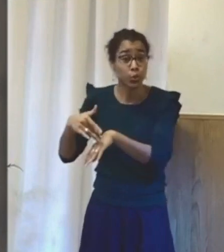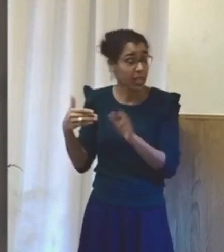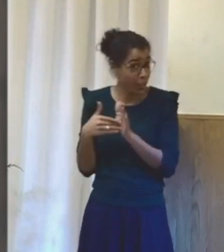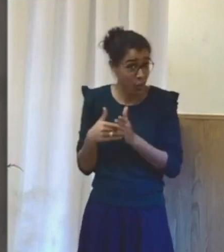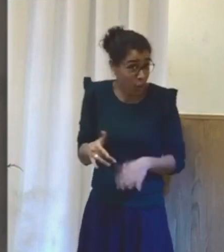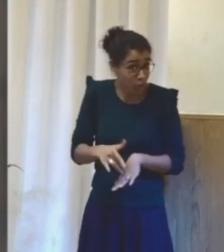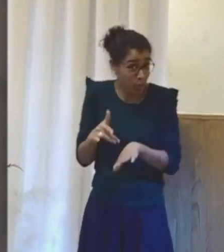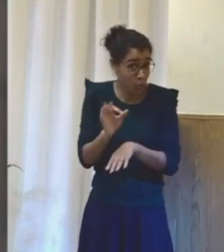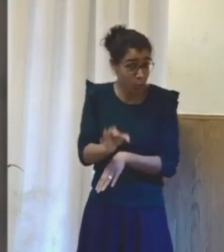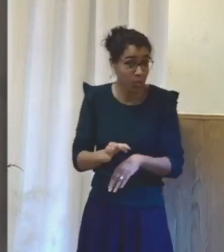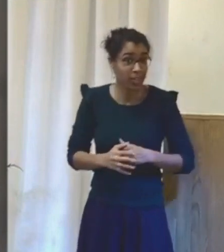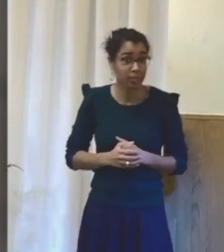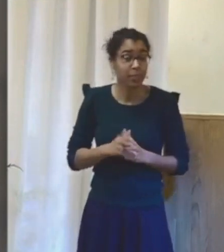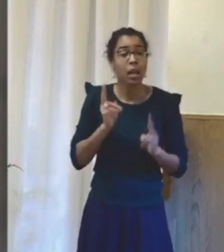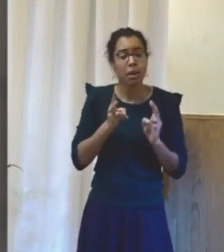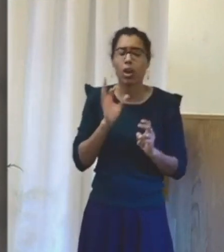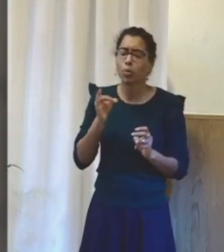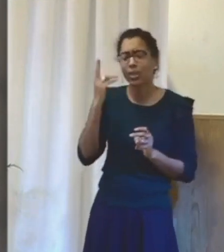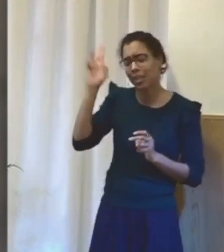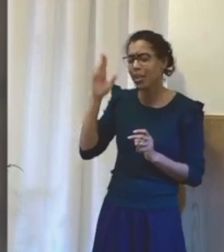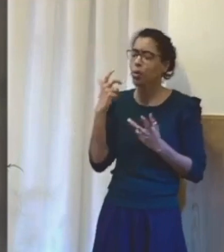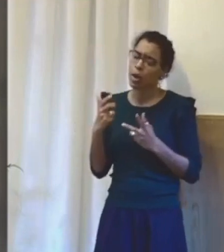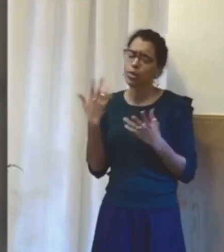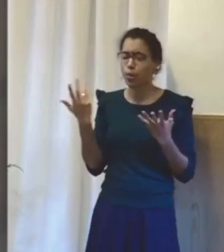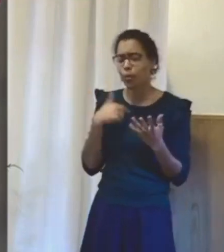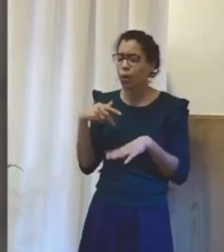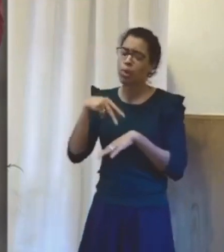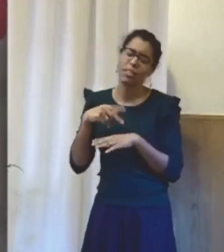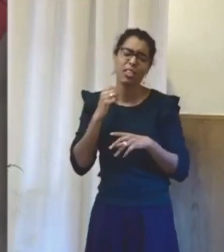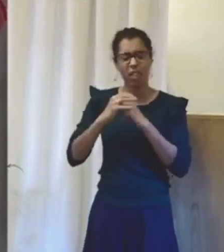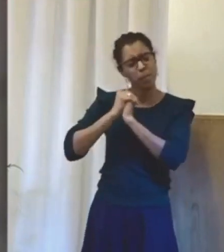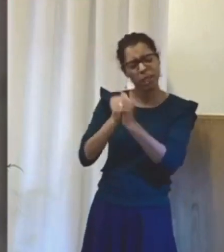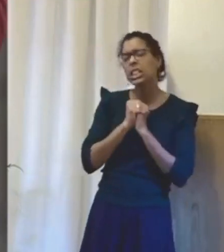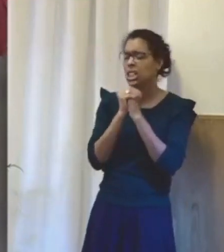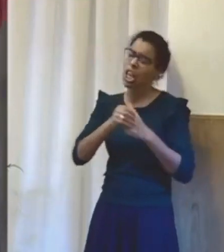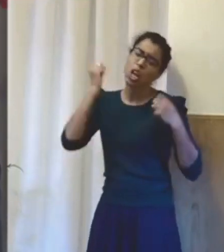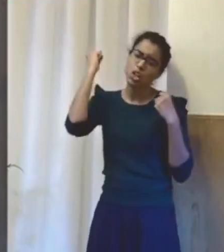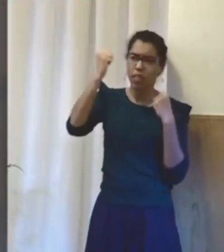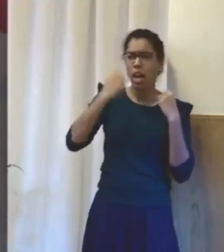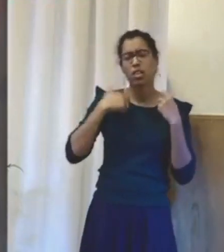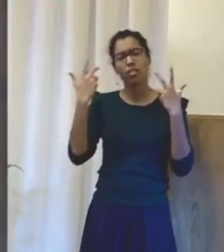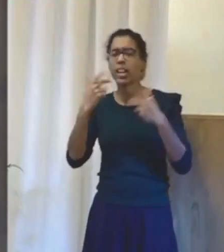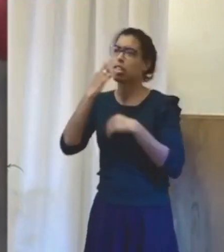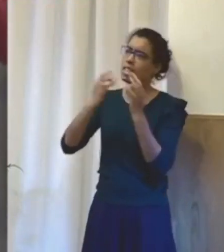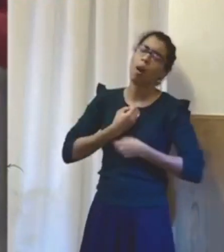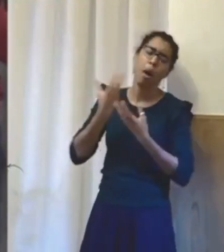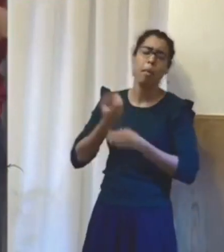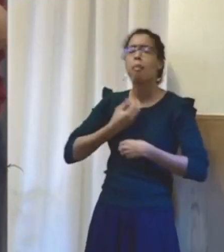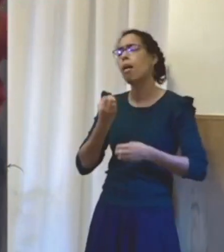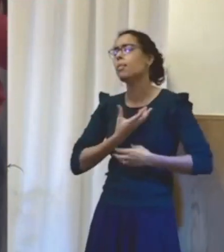encore. Des fois, on dit, oui, Seigneur, je vais me lever, je vais prier, je vais te dire combien,